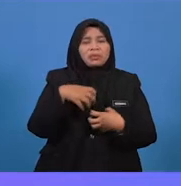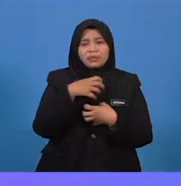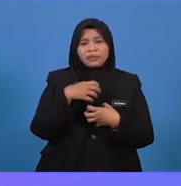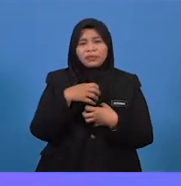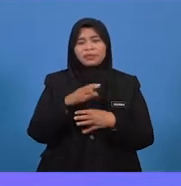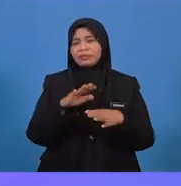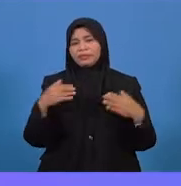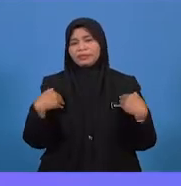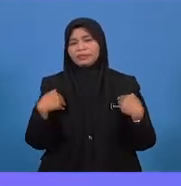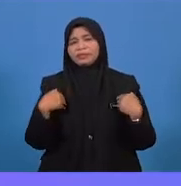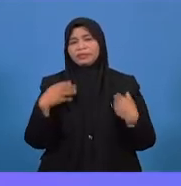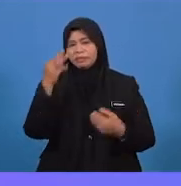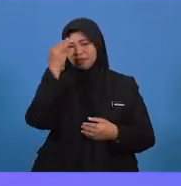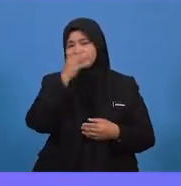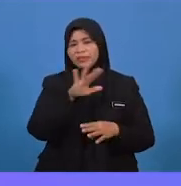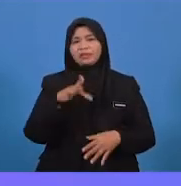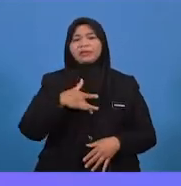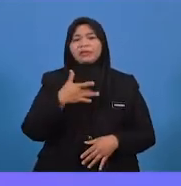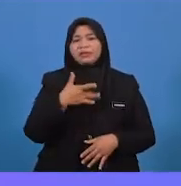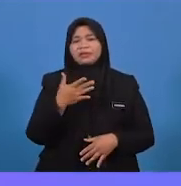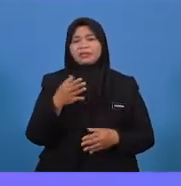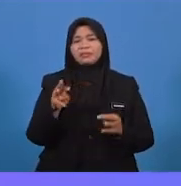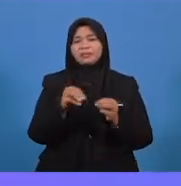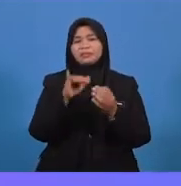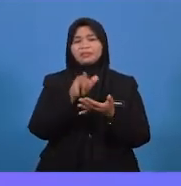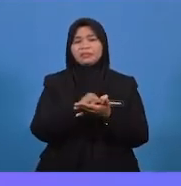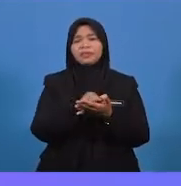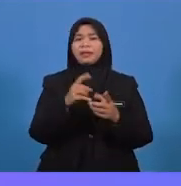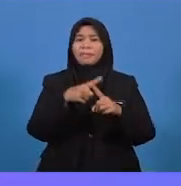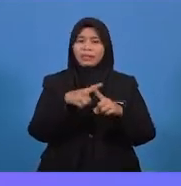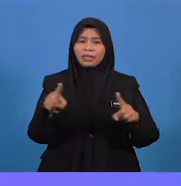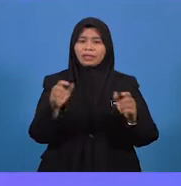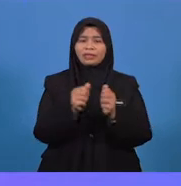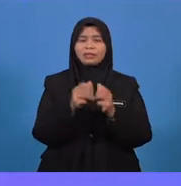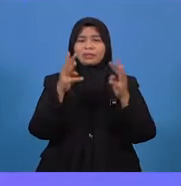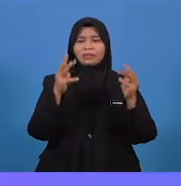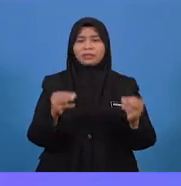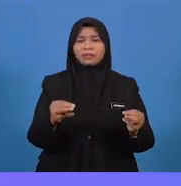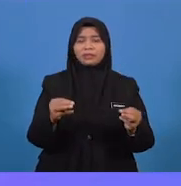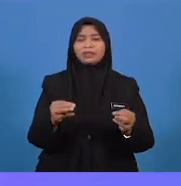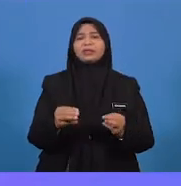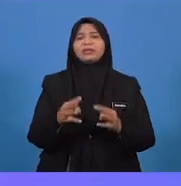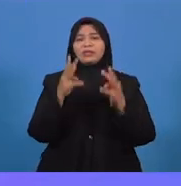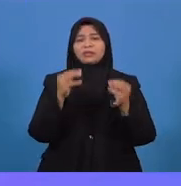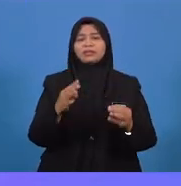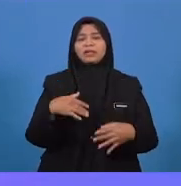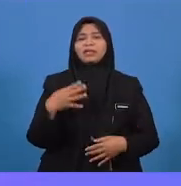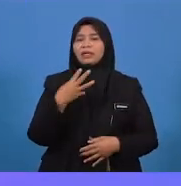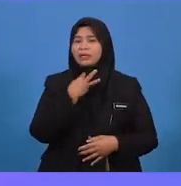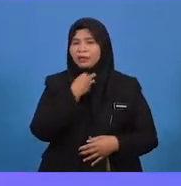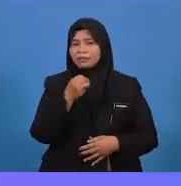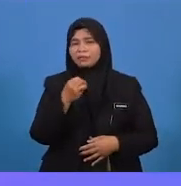keinginan. Malaikat tiada perasaan sebegitu. Berlainan dengan manusia, manusia mempunyai hawa